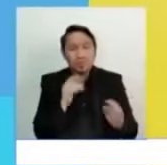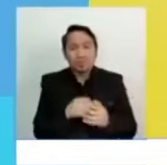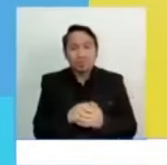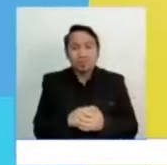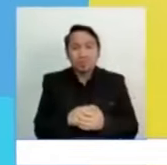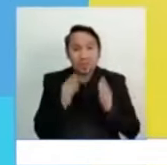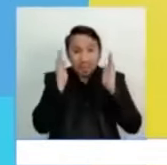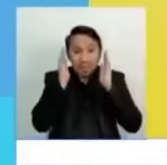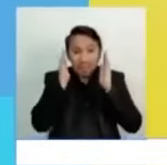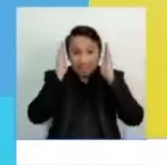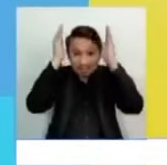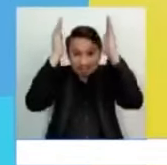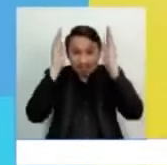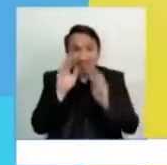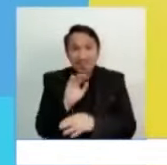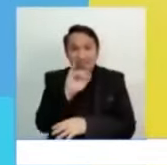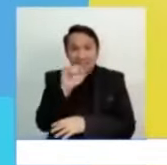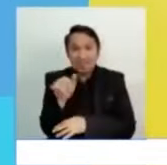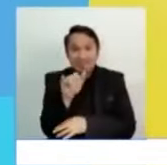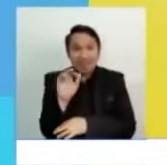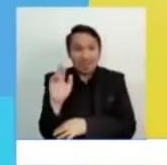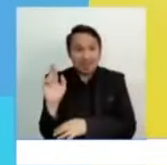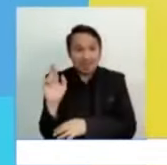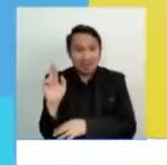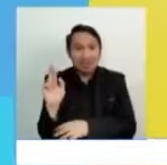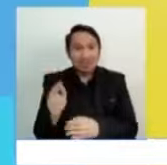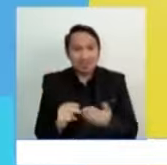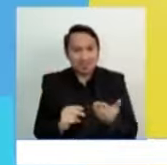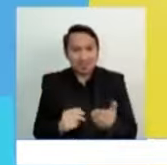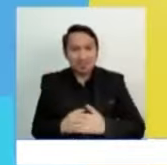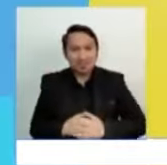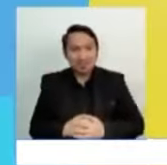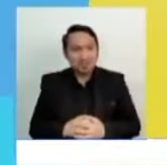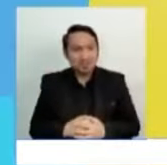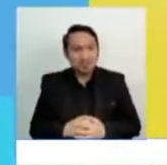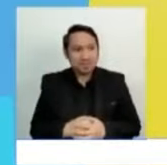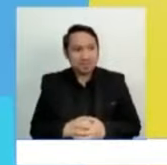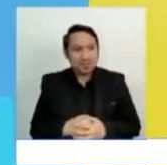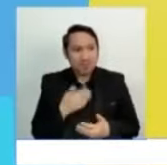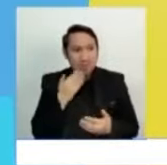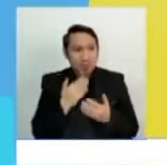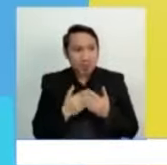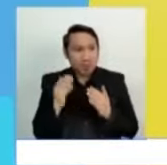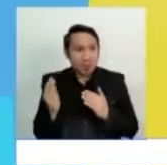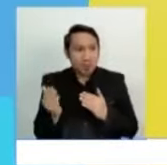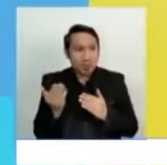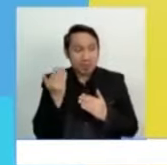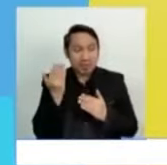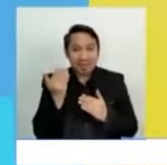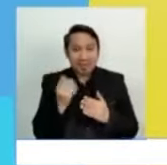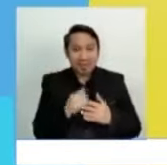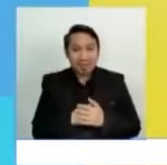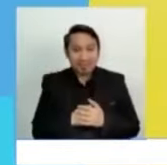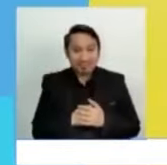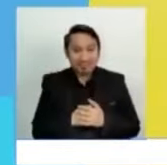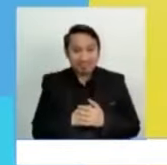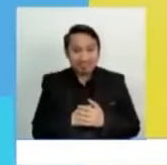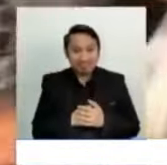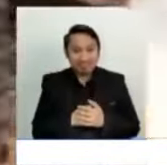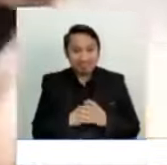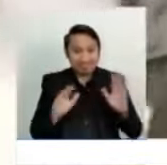Diwata. Woohoo! Chef JR, good morning. Morning, Chef Ian Diwata! Yes,